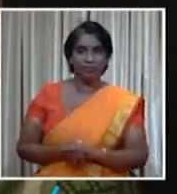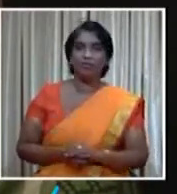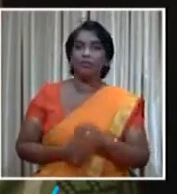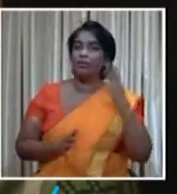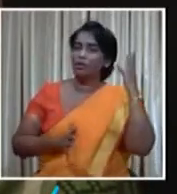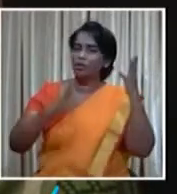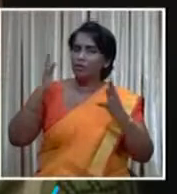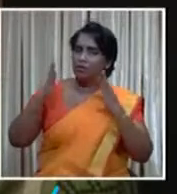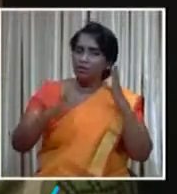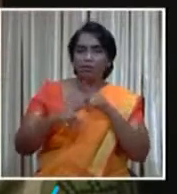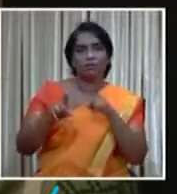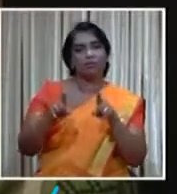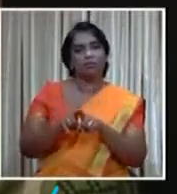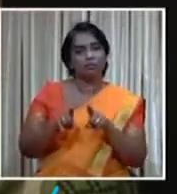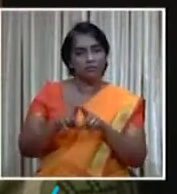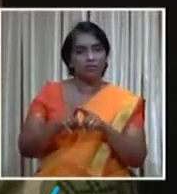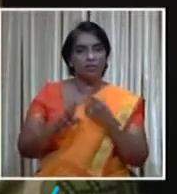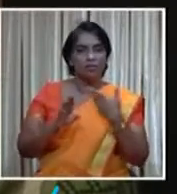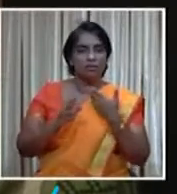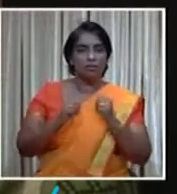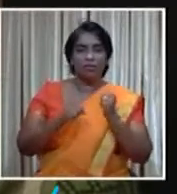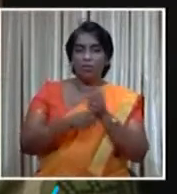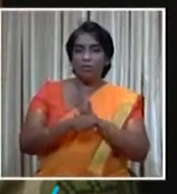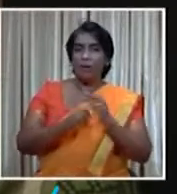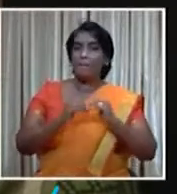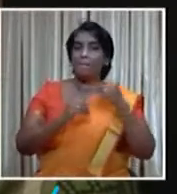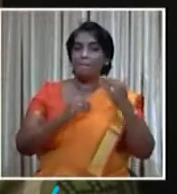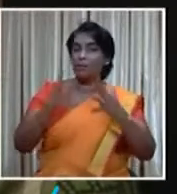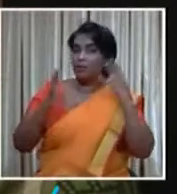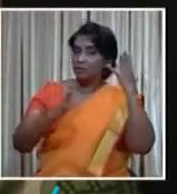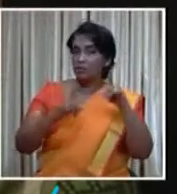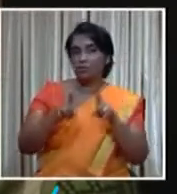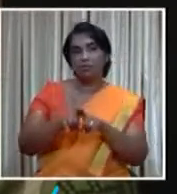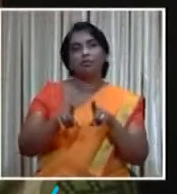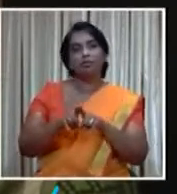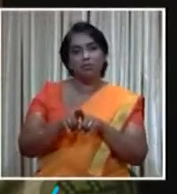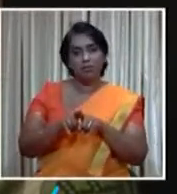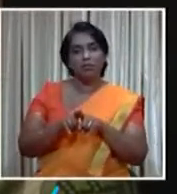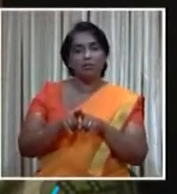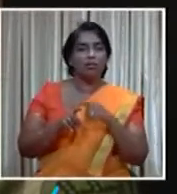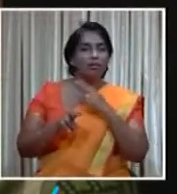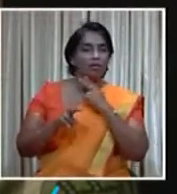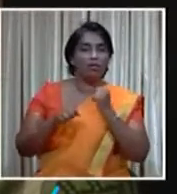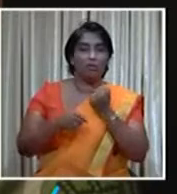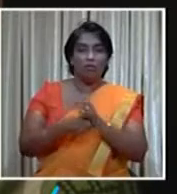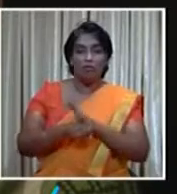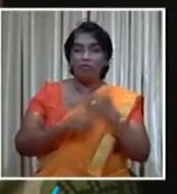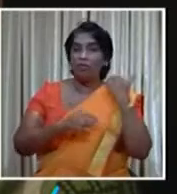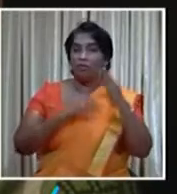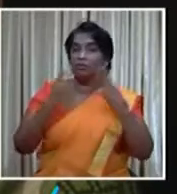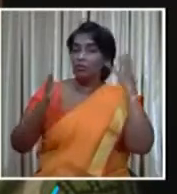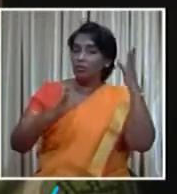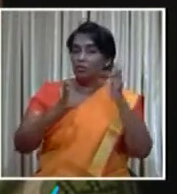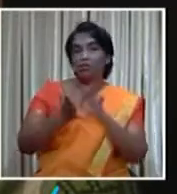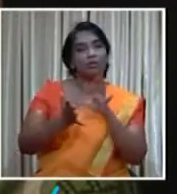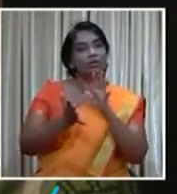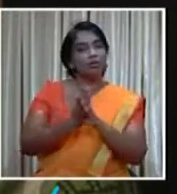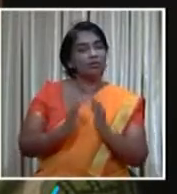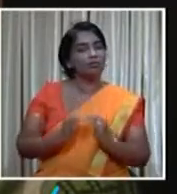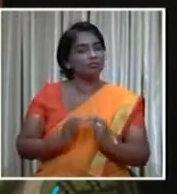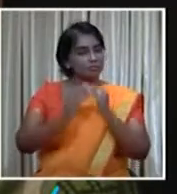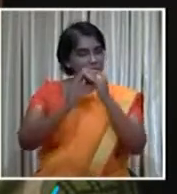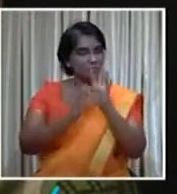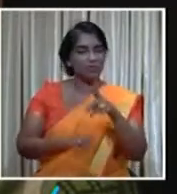මුළු ලෝකයේම පසු COVID ගෝලීය පෙළගැස්ම හෙවත් post covid world order ගොඩනැගීම